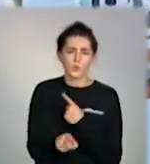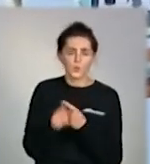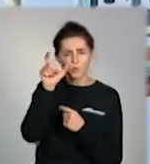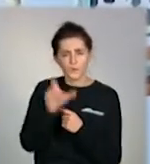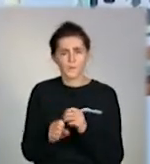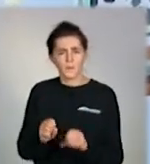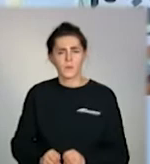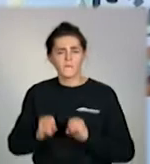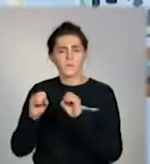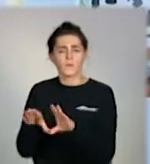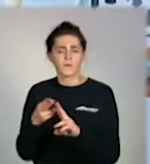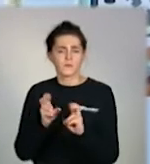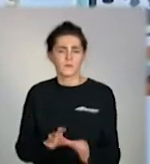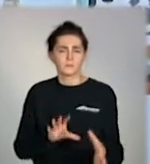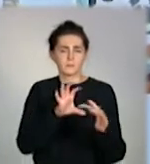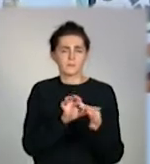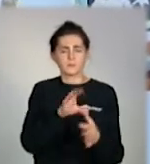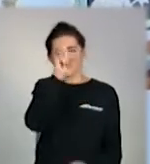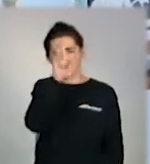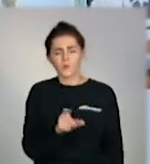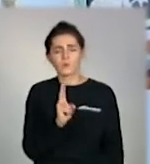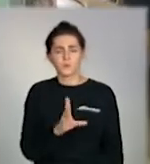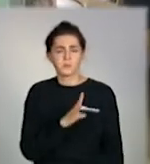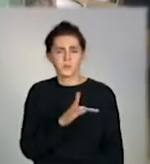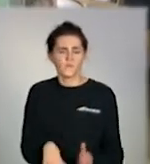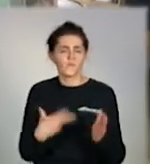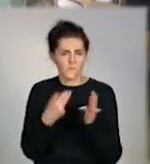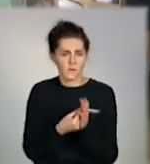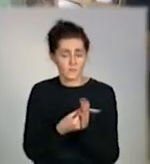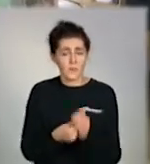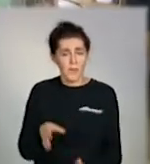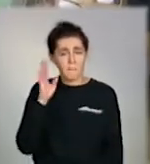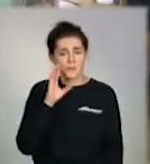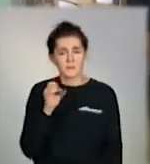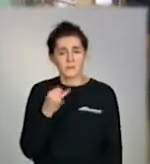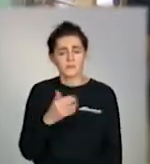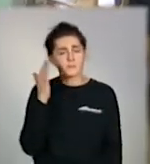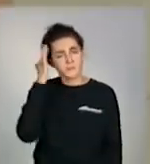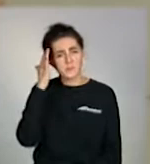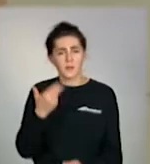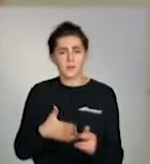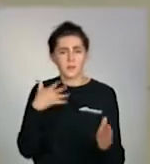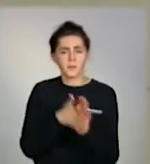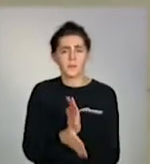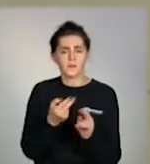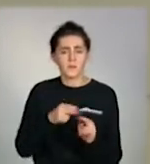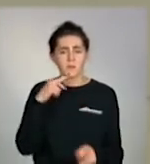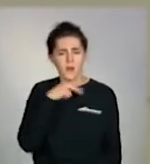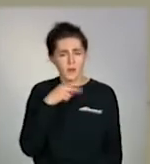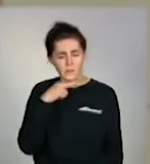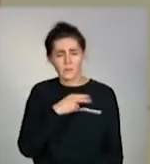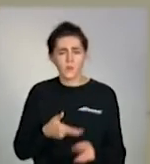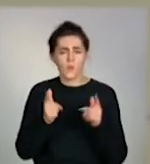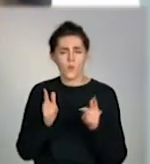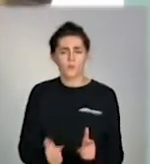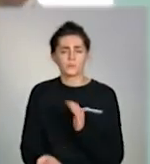Тобто ця сума закріплена тільки за чоловіком, який вакцинований. Пан Сергій планує витратити гроші на ліки і вже навіть отримав для